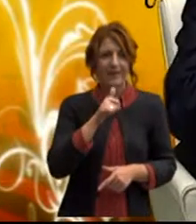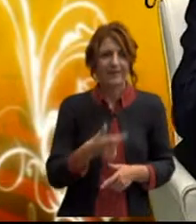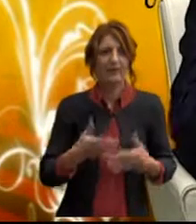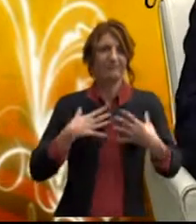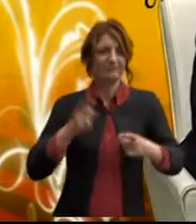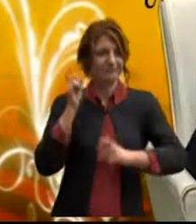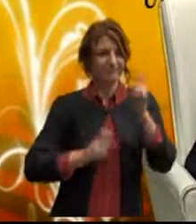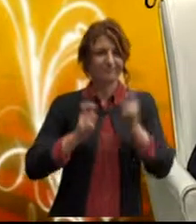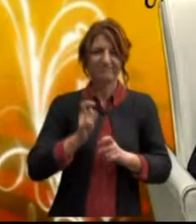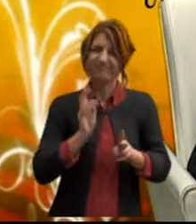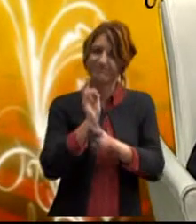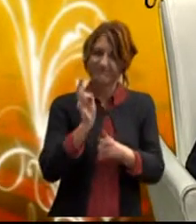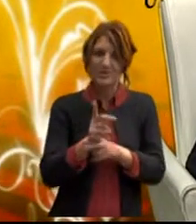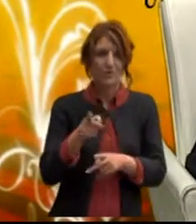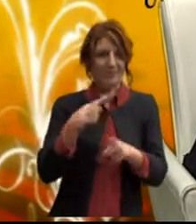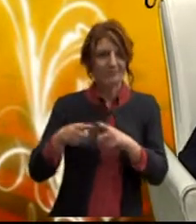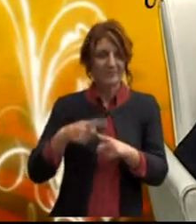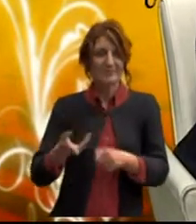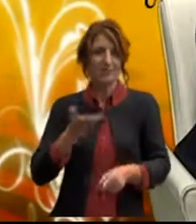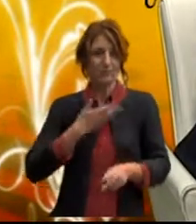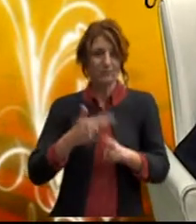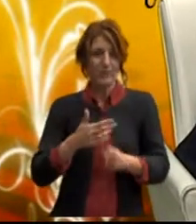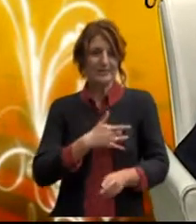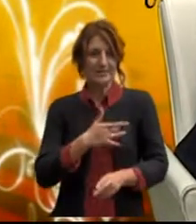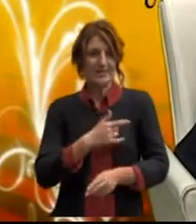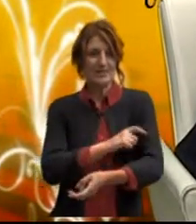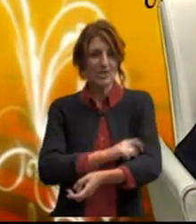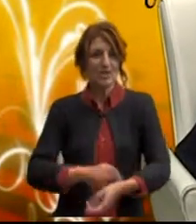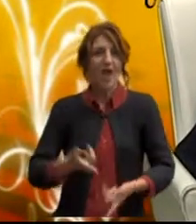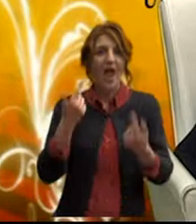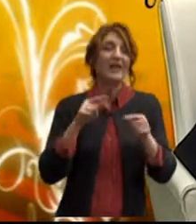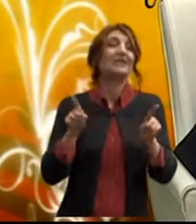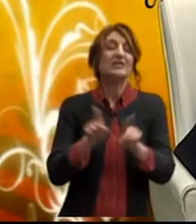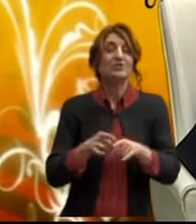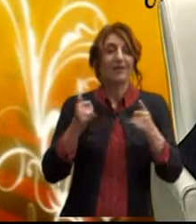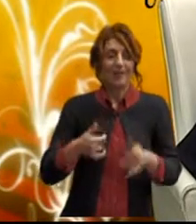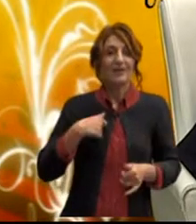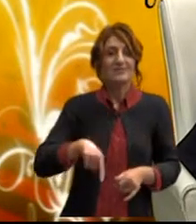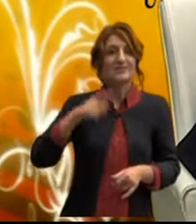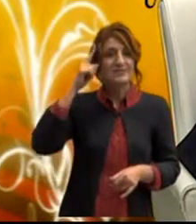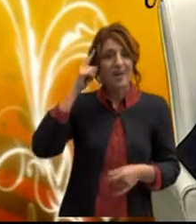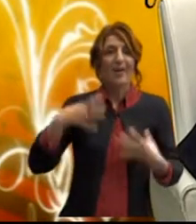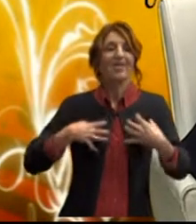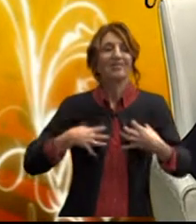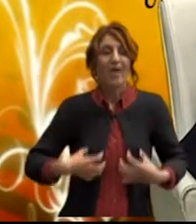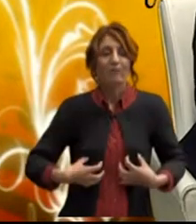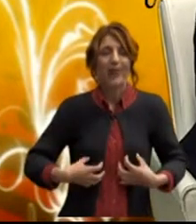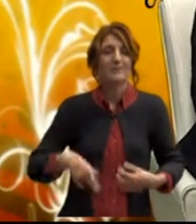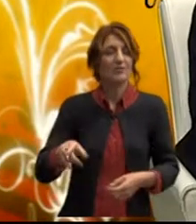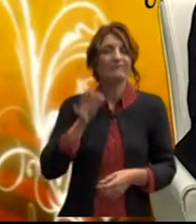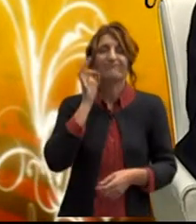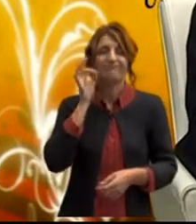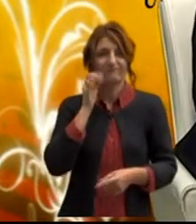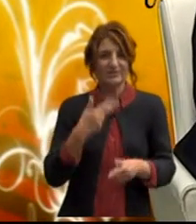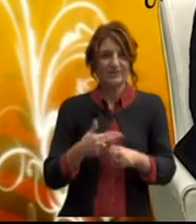tjelesna težina, to su rizični čimbenici za koronarnu bolest. Ali danas se zna da je depresija isto tako rizični čimbenik. S druge